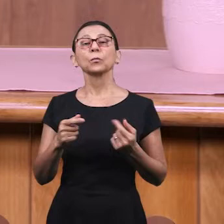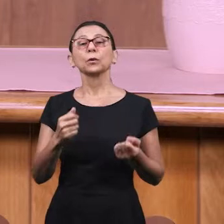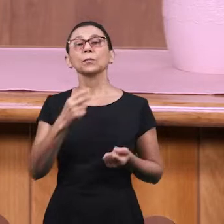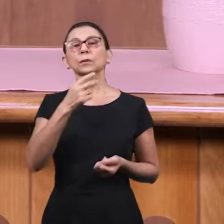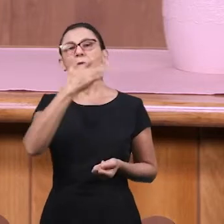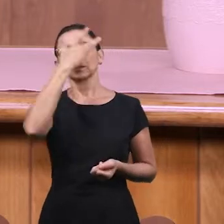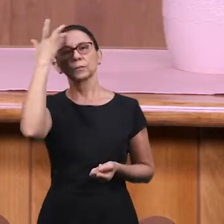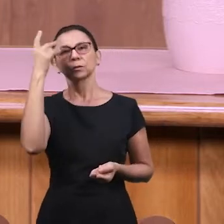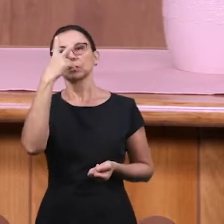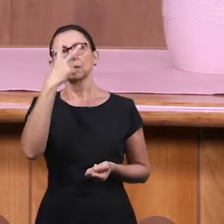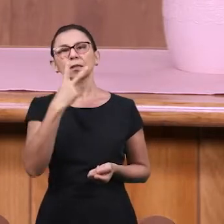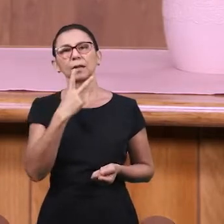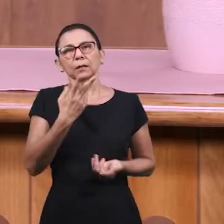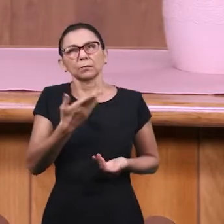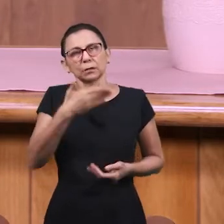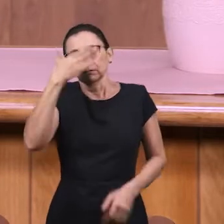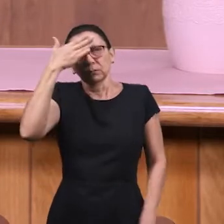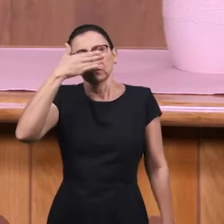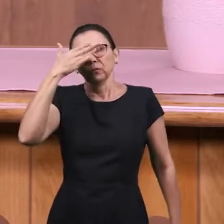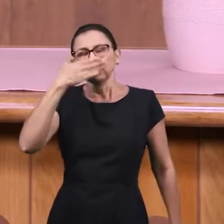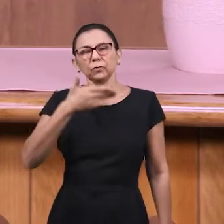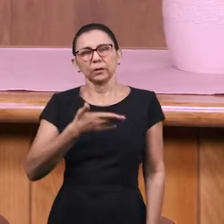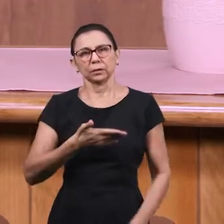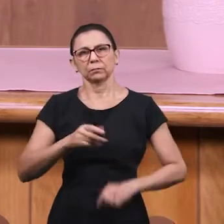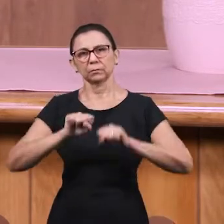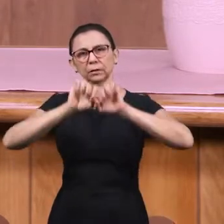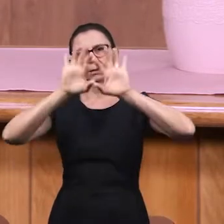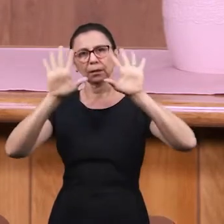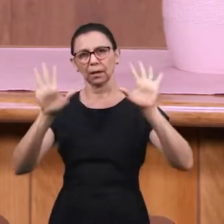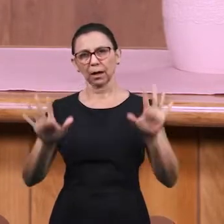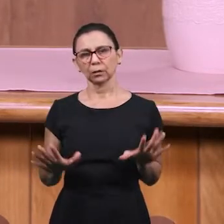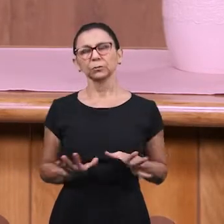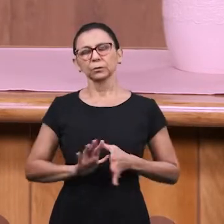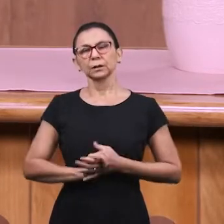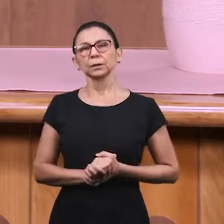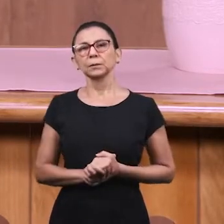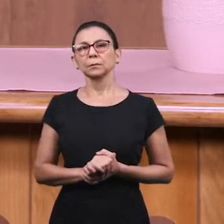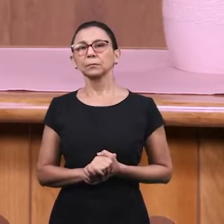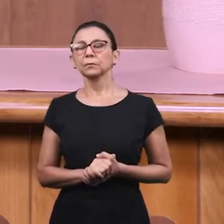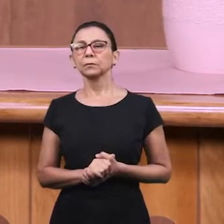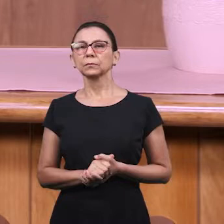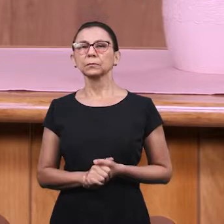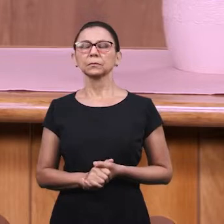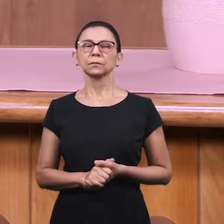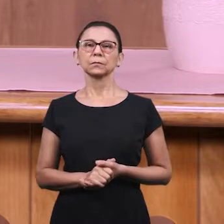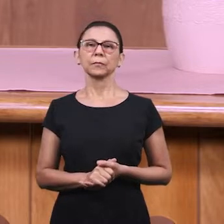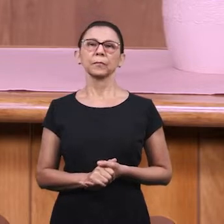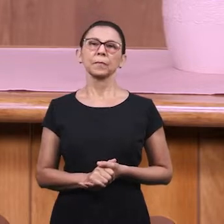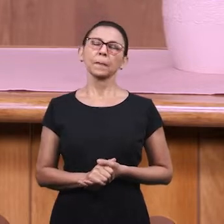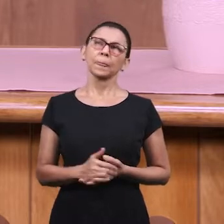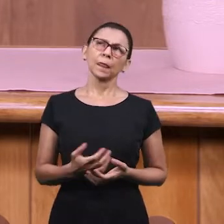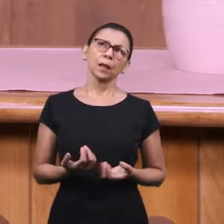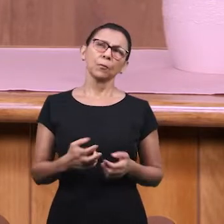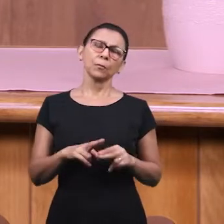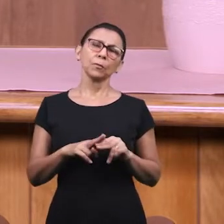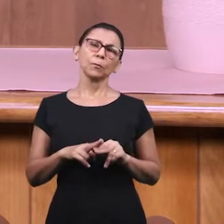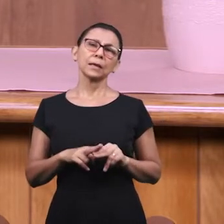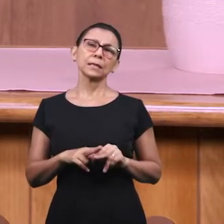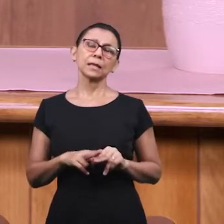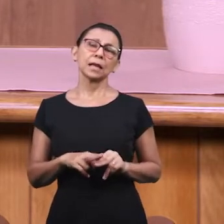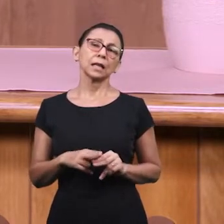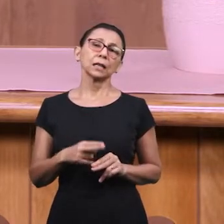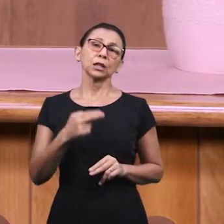проблема? Слепой не видит, да? Но обобщая, мы можем сказать, слепой человек не